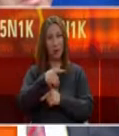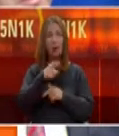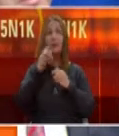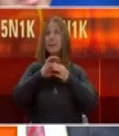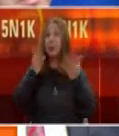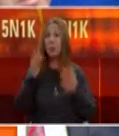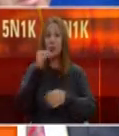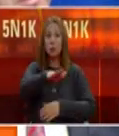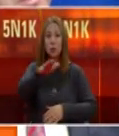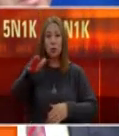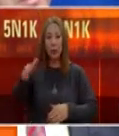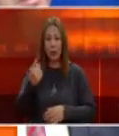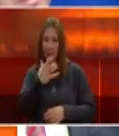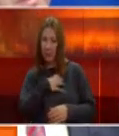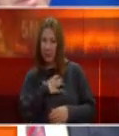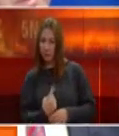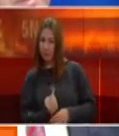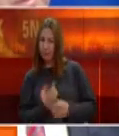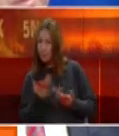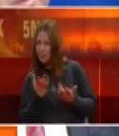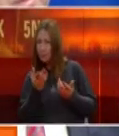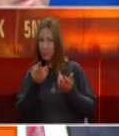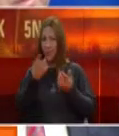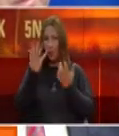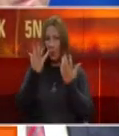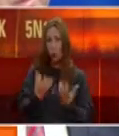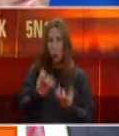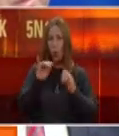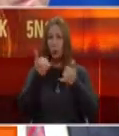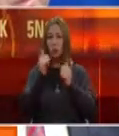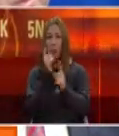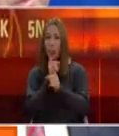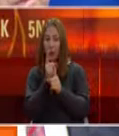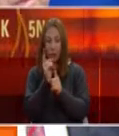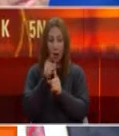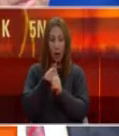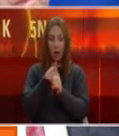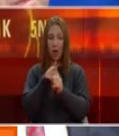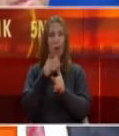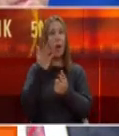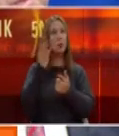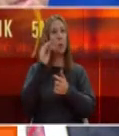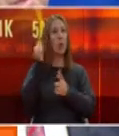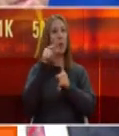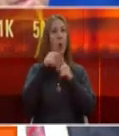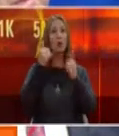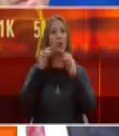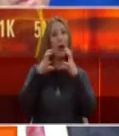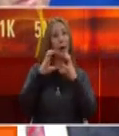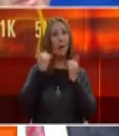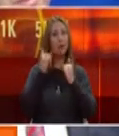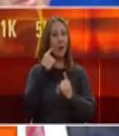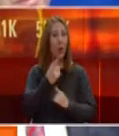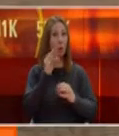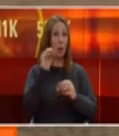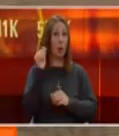Çünkü çocukların karakterinin yetişmesine yani yerleşmesinde oyuncakların çok önemli bir faktörü var. Oyuncaklar çok etkili. Bu